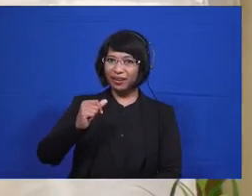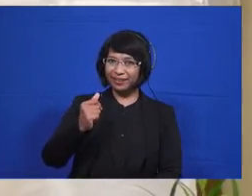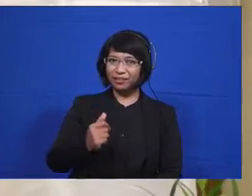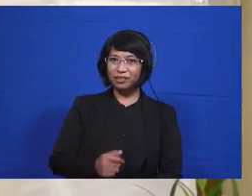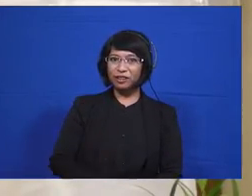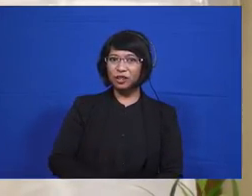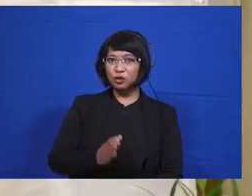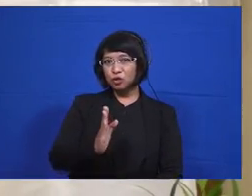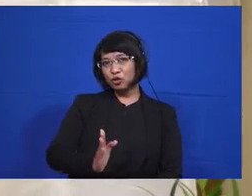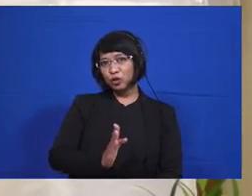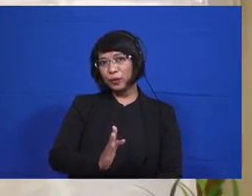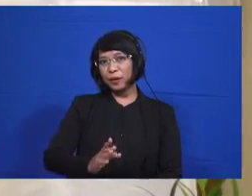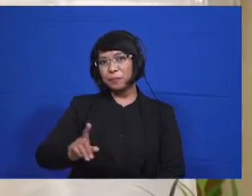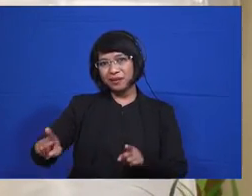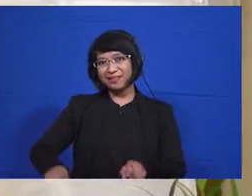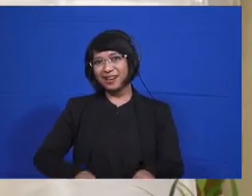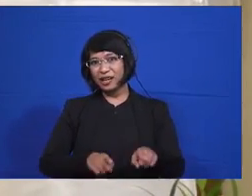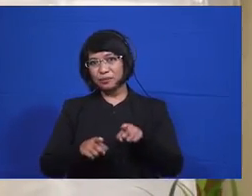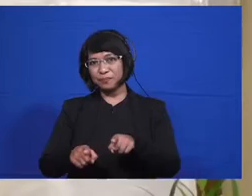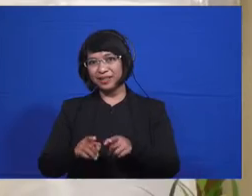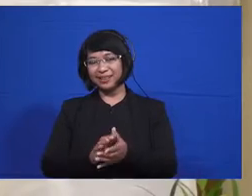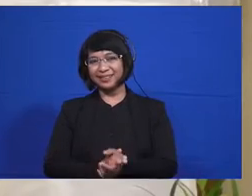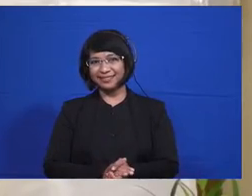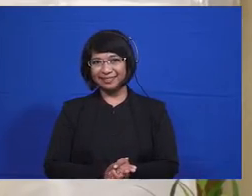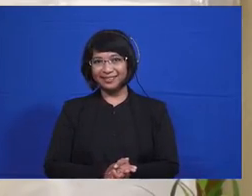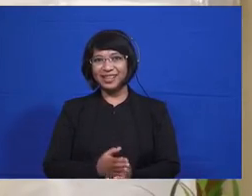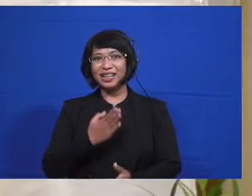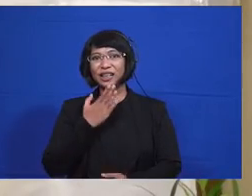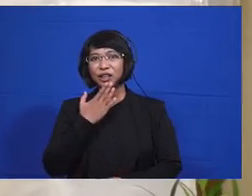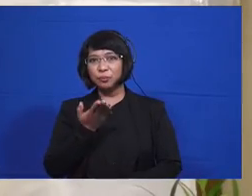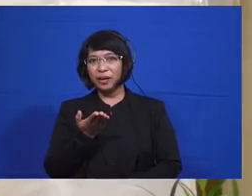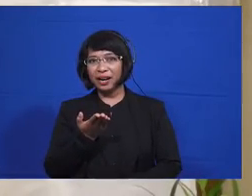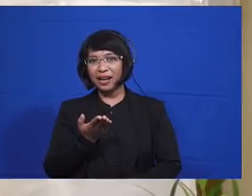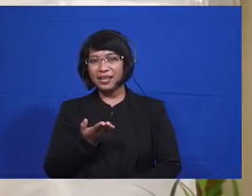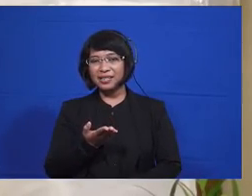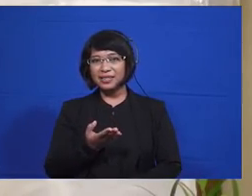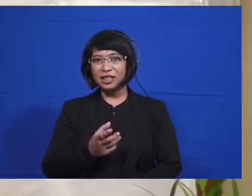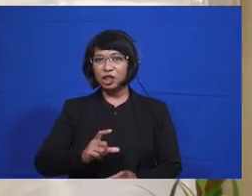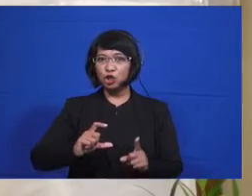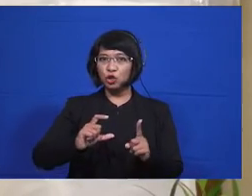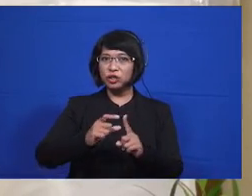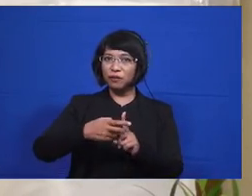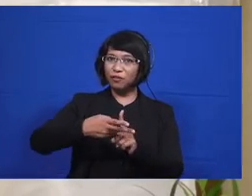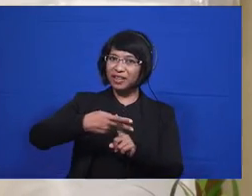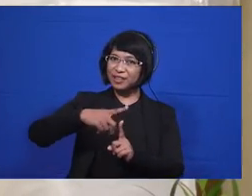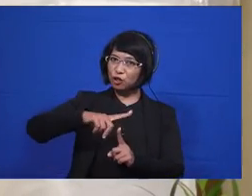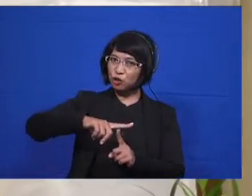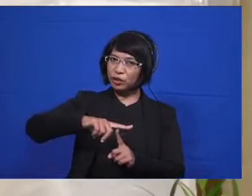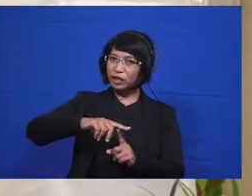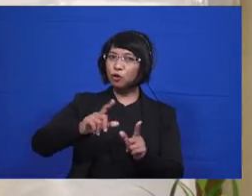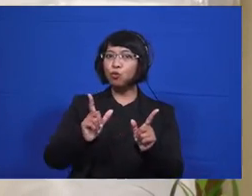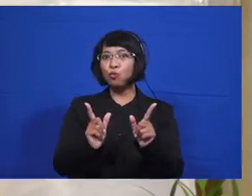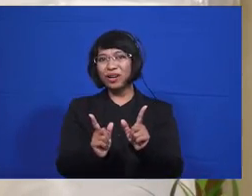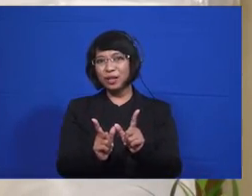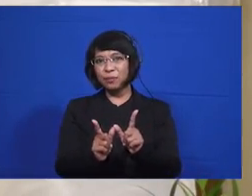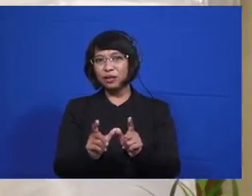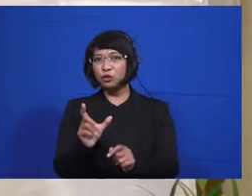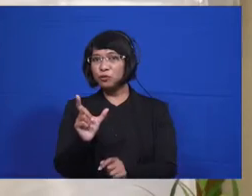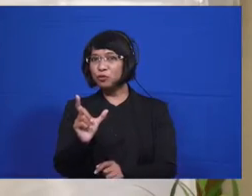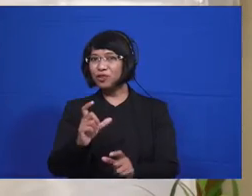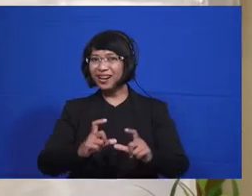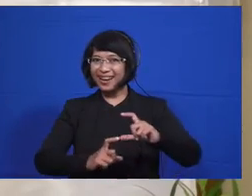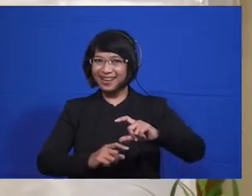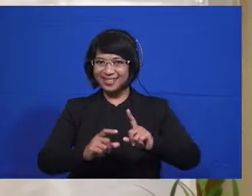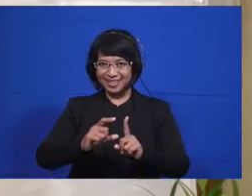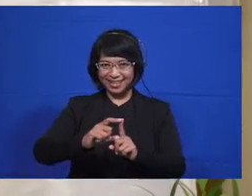masa formasio. Terima kasih kepada para dosen Fakultas Teologi Weda Bakti Universitas